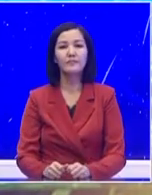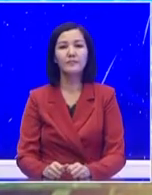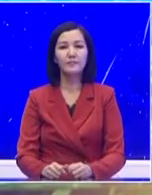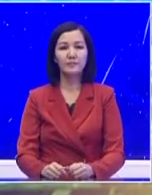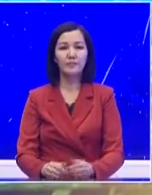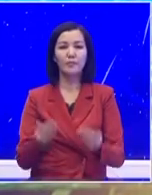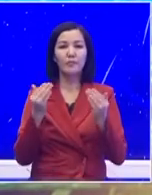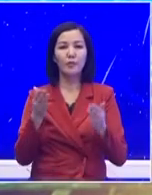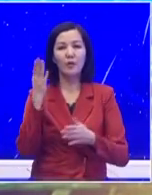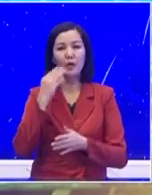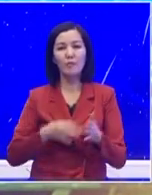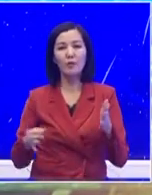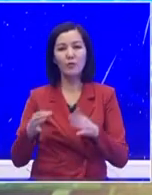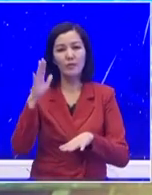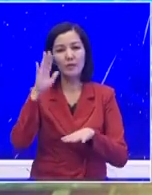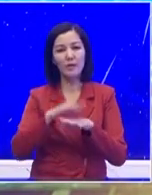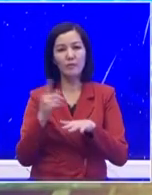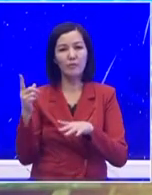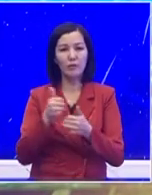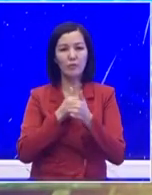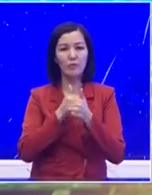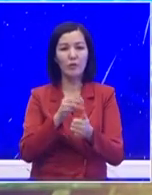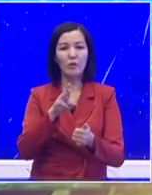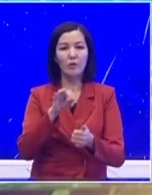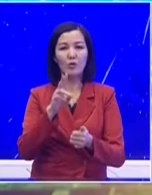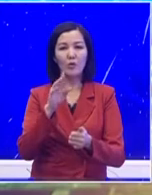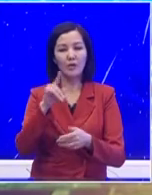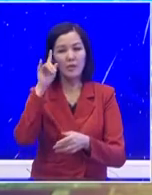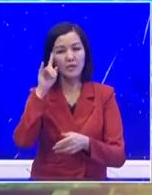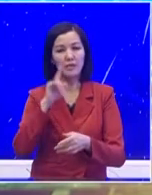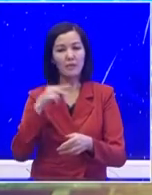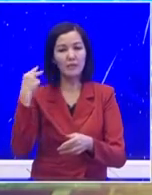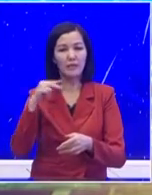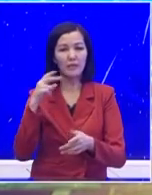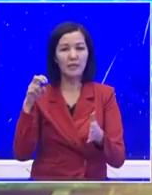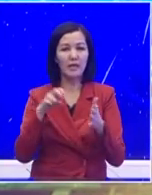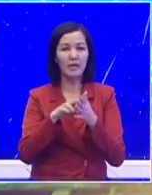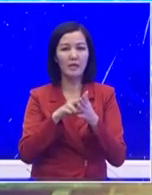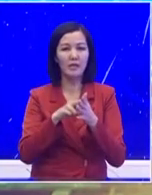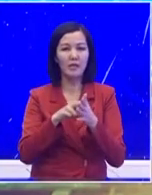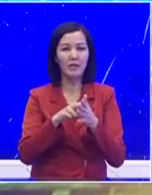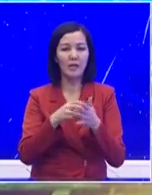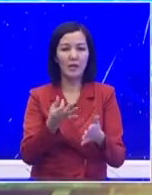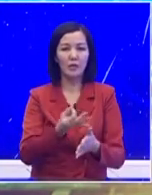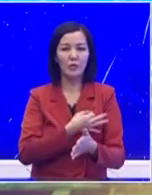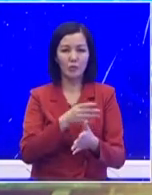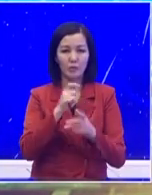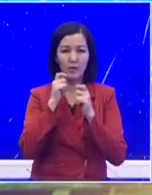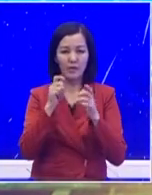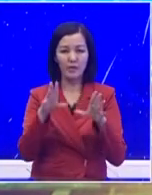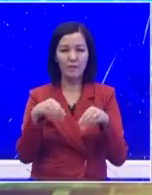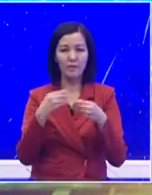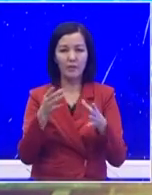Еңбек еленді. Бүгін Алматы облысы әкімінің бірінші орынбасары Ләззат Тұрлашевқа Қазақстан Республикасы президентінің алғысымен